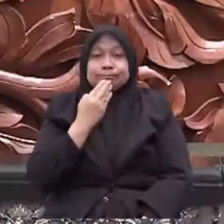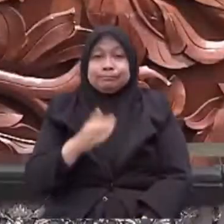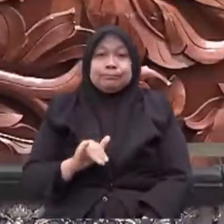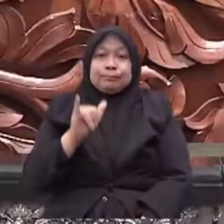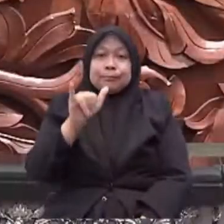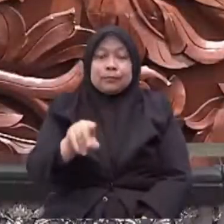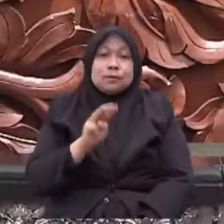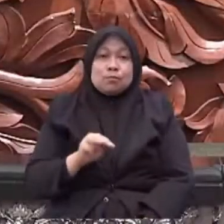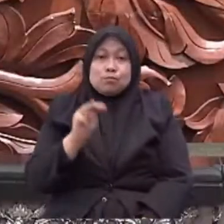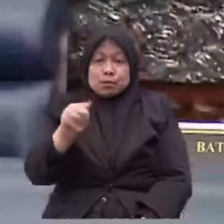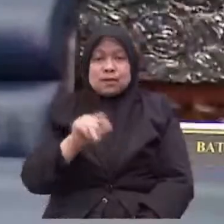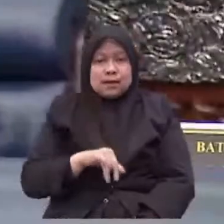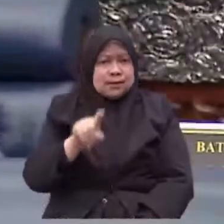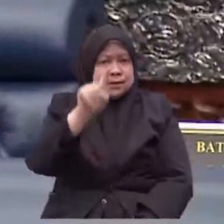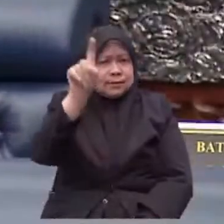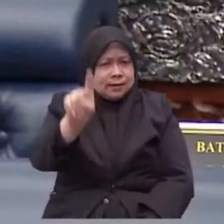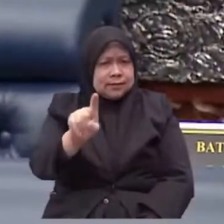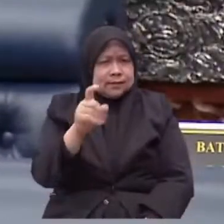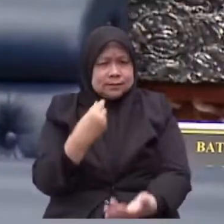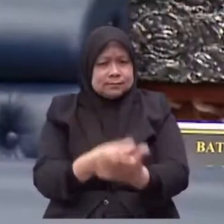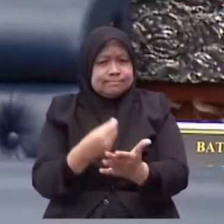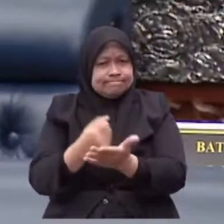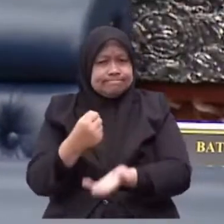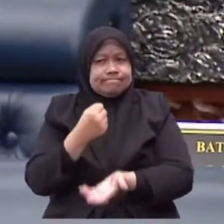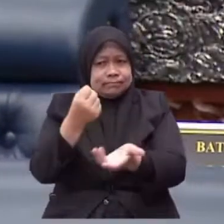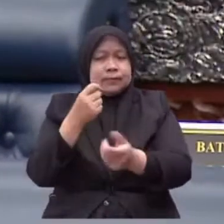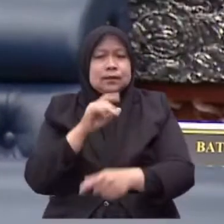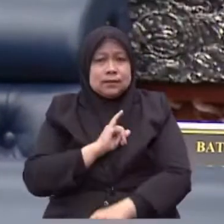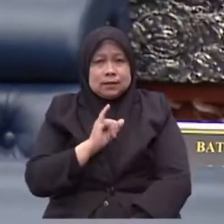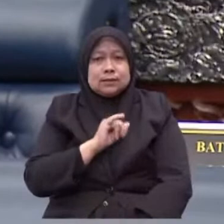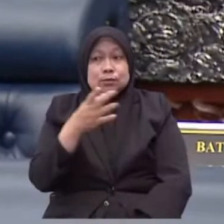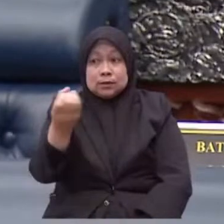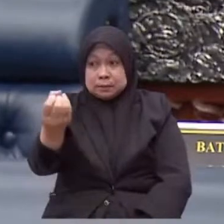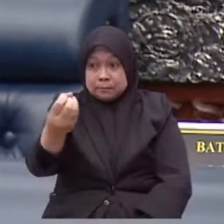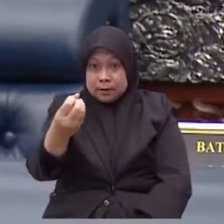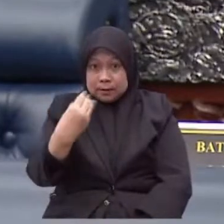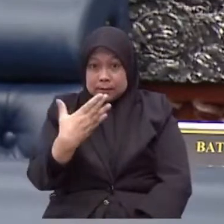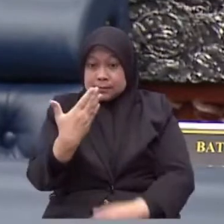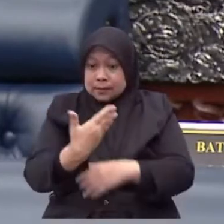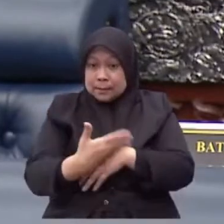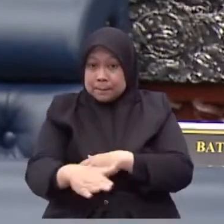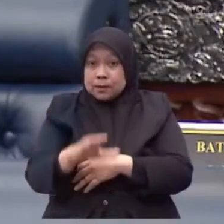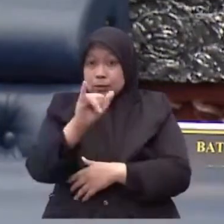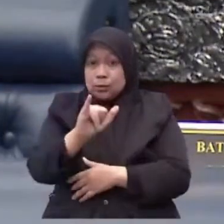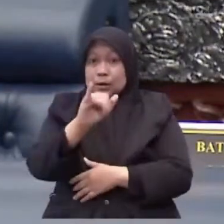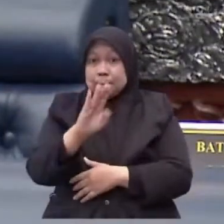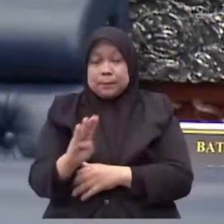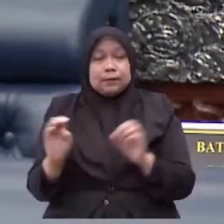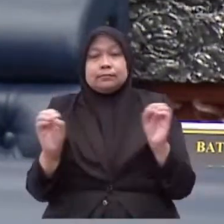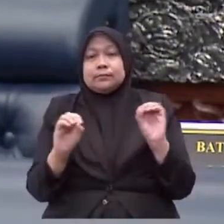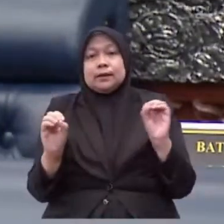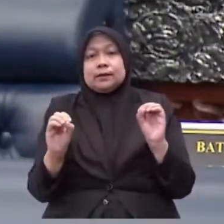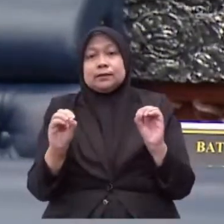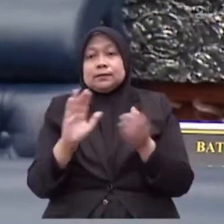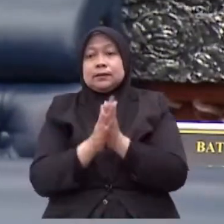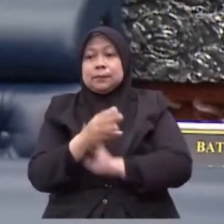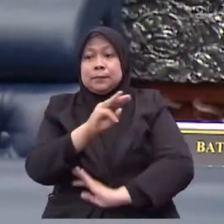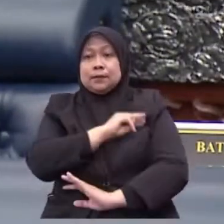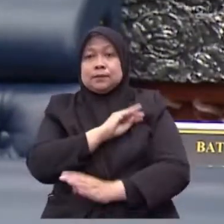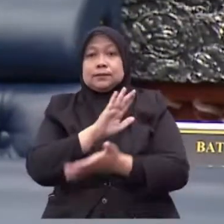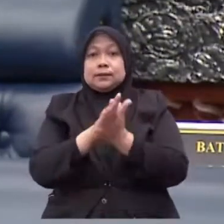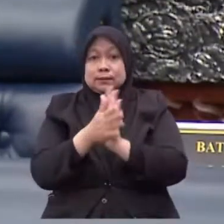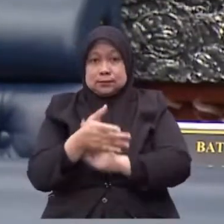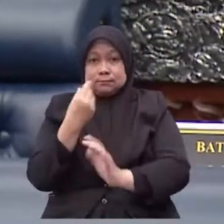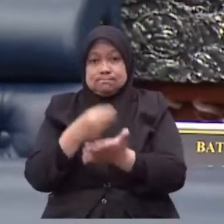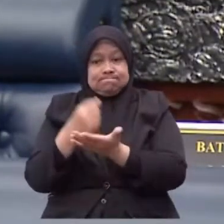mual saya Sebenarnya ada tanya mengenai dana-dana ini dan saya telah dipahamkan selepas yang berhomat tidak lagi menjadi mencuri